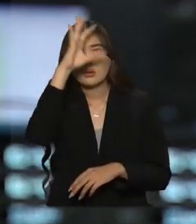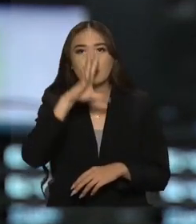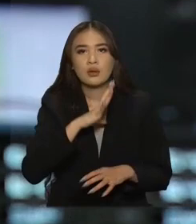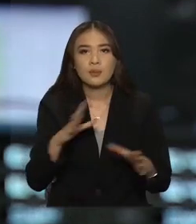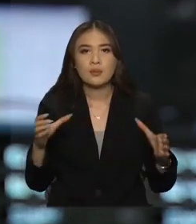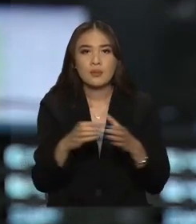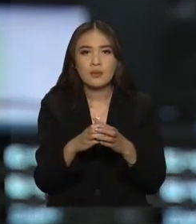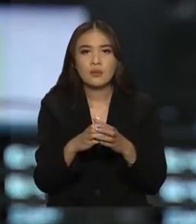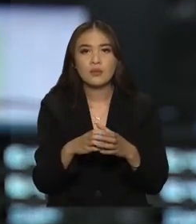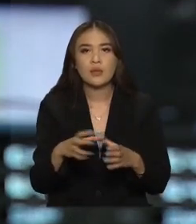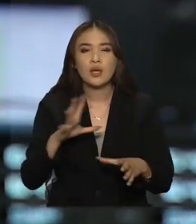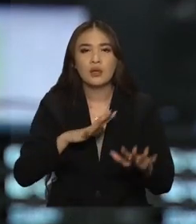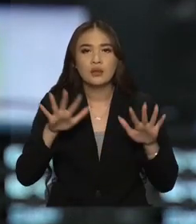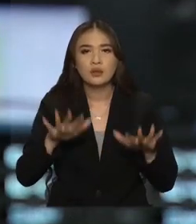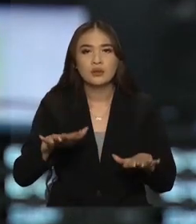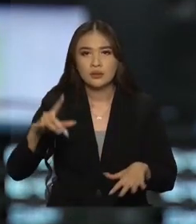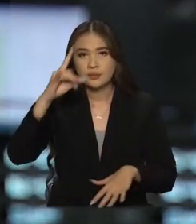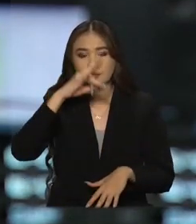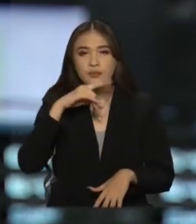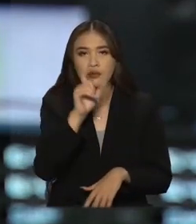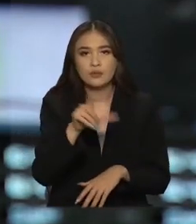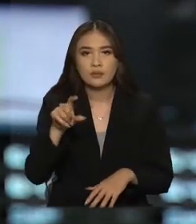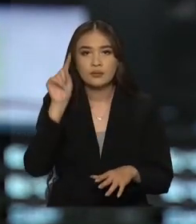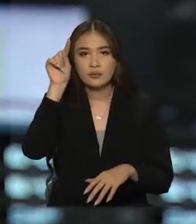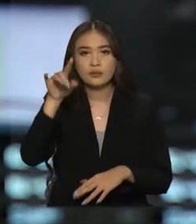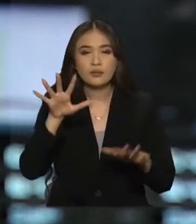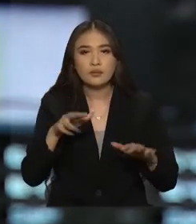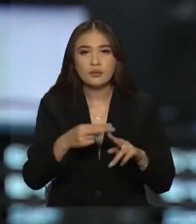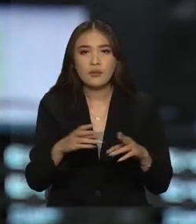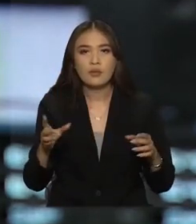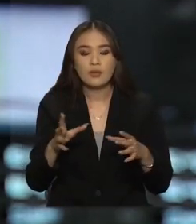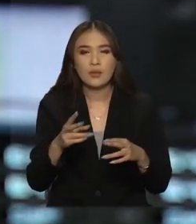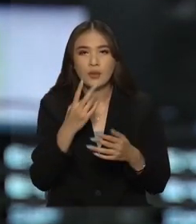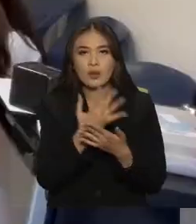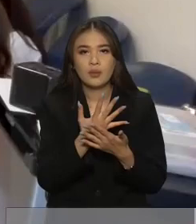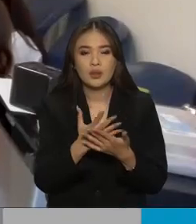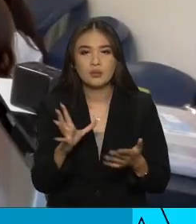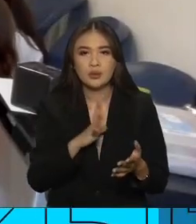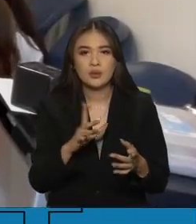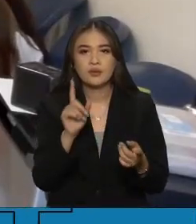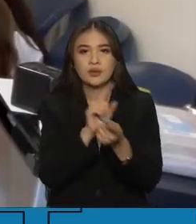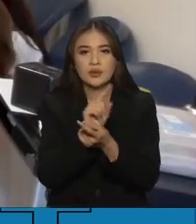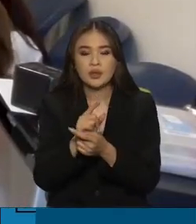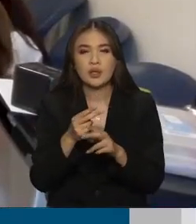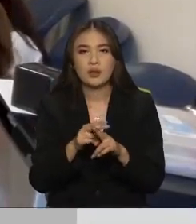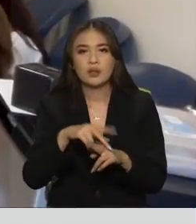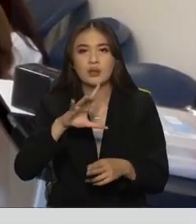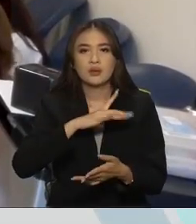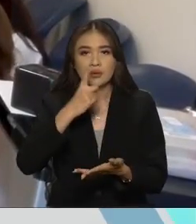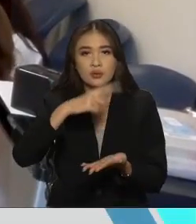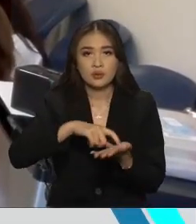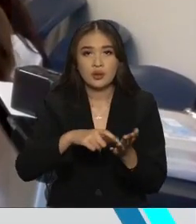қауымдастық Лос-Анджелестегі отандастарымыздың бас қосатын қара шаңырағына айналды. Әзірге аядай ғана бір бөлмені паналаса